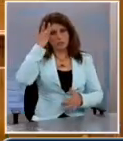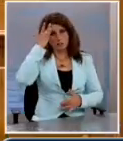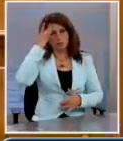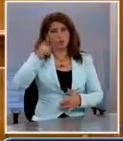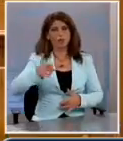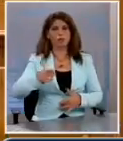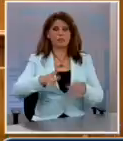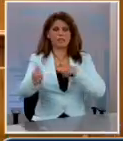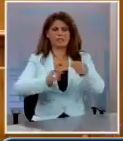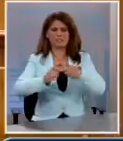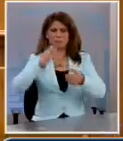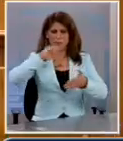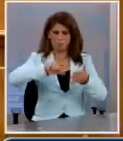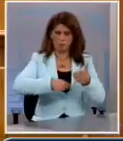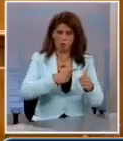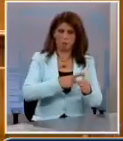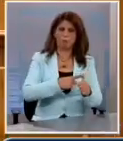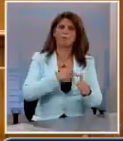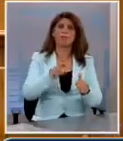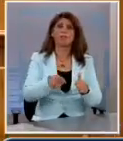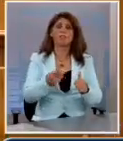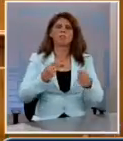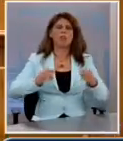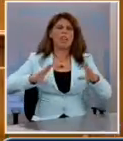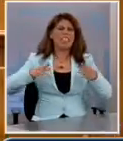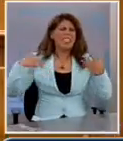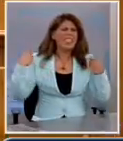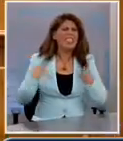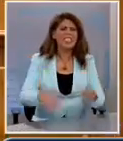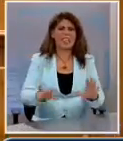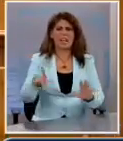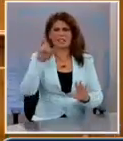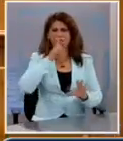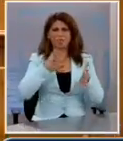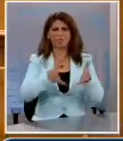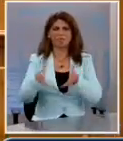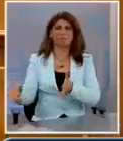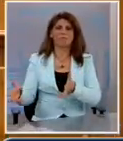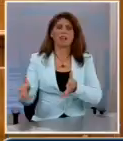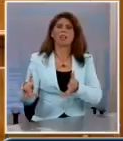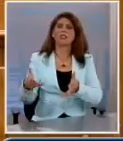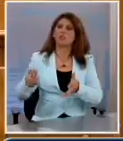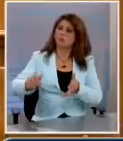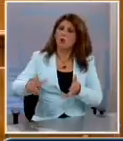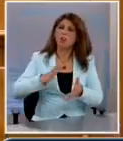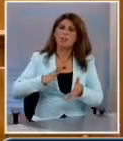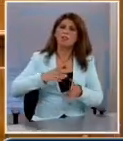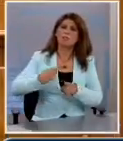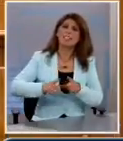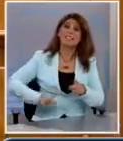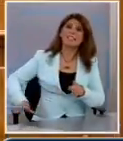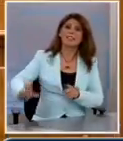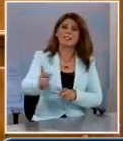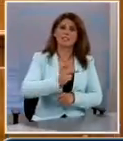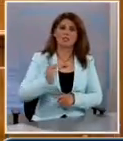το σκίσιμο των μνημονίων ήταν η πιο χυδαία εξαπάτηση των ασθενέστερων στρωμάτων της ελληνικής κοινωνίας. Και